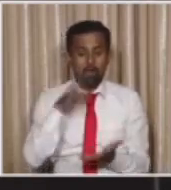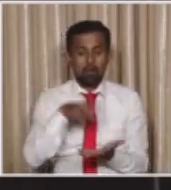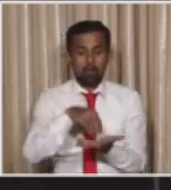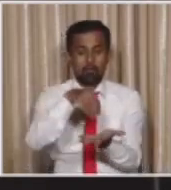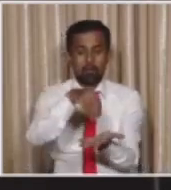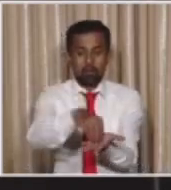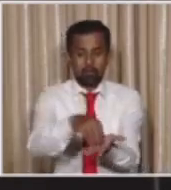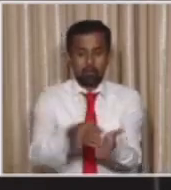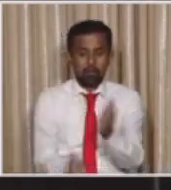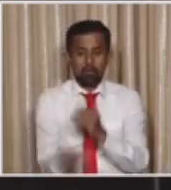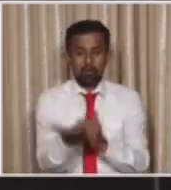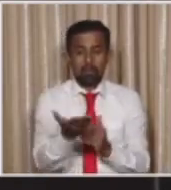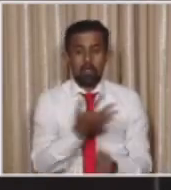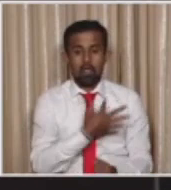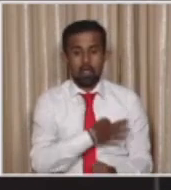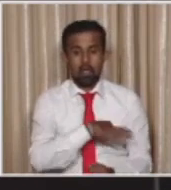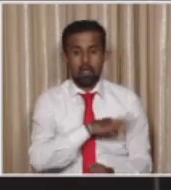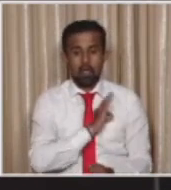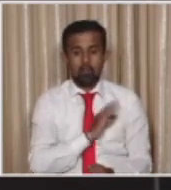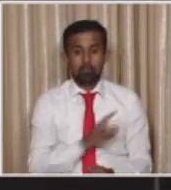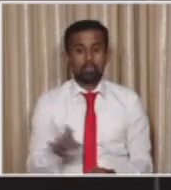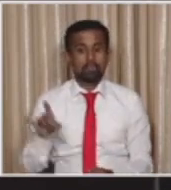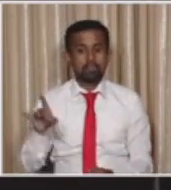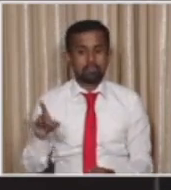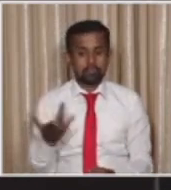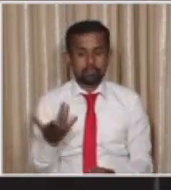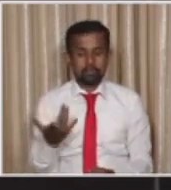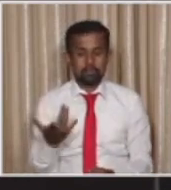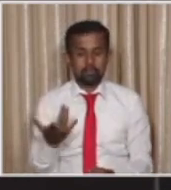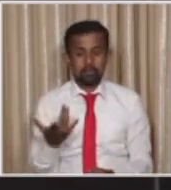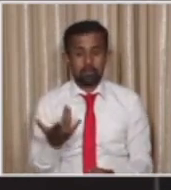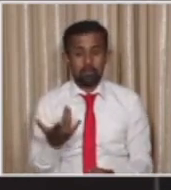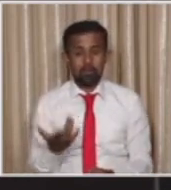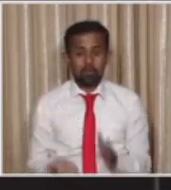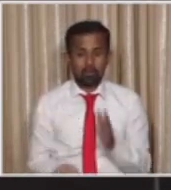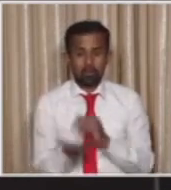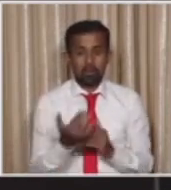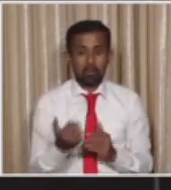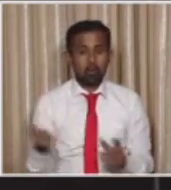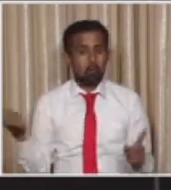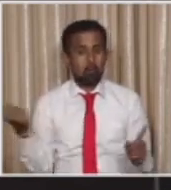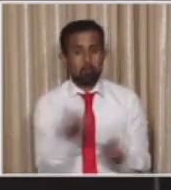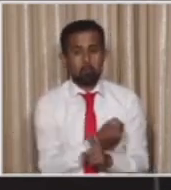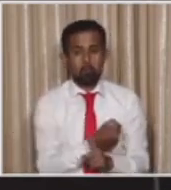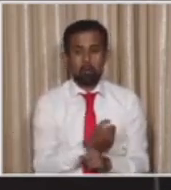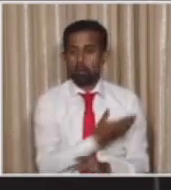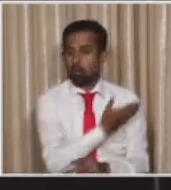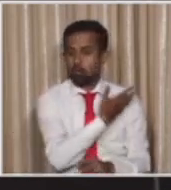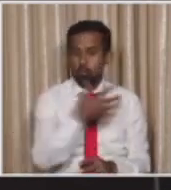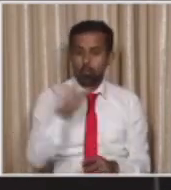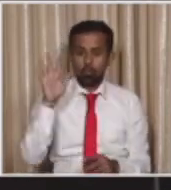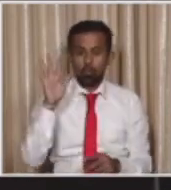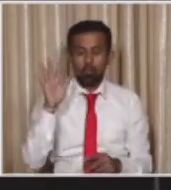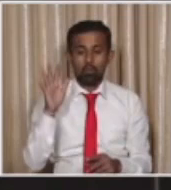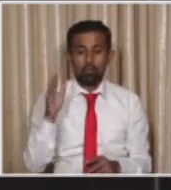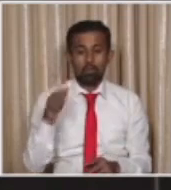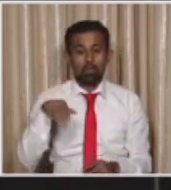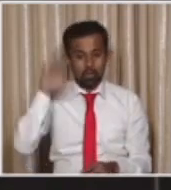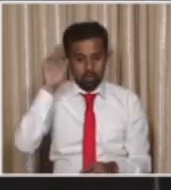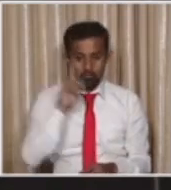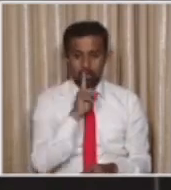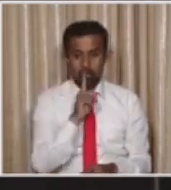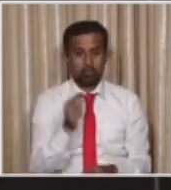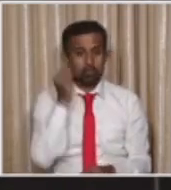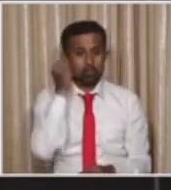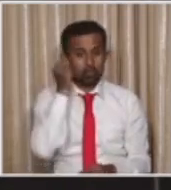කරන්න යනකොට මහා සංඝයා වහන්සේලා සියනමක් මහානායක හිමිනු සමග ගහලා එළෙව්වා. මලක්වත් පූජා කරන්න දුන්නේ නැහැ. එදත් මම කිව්වා